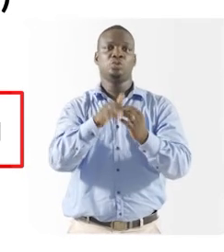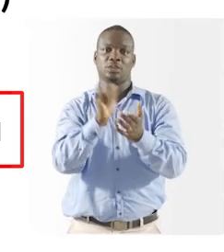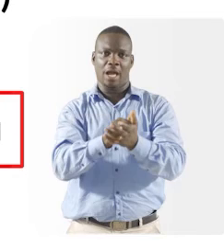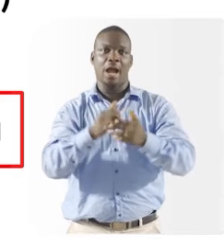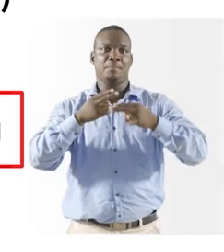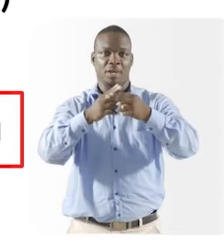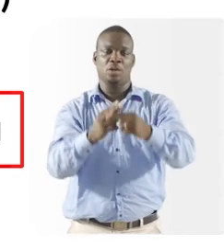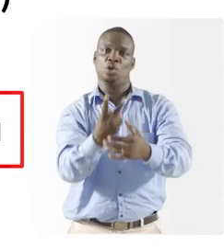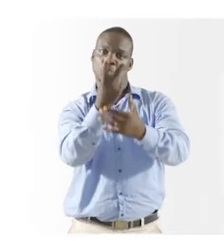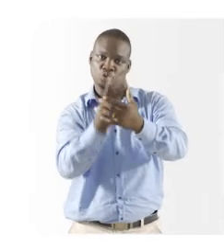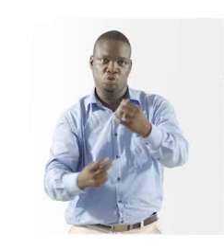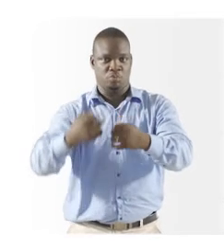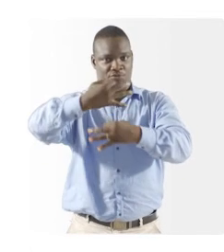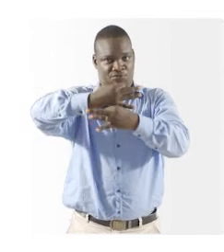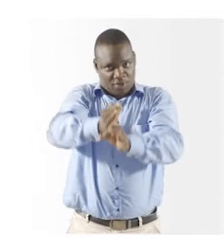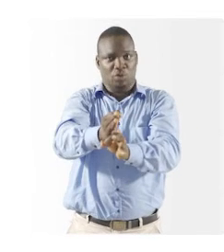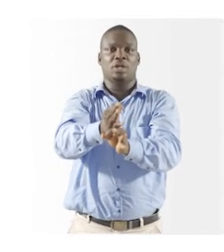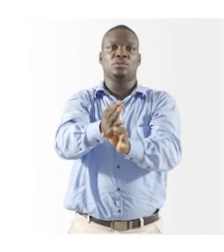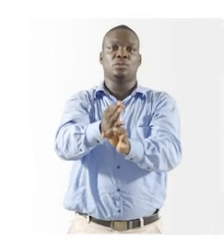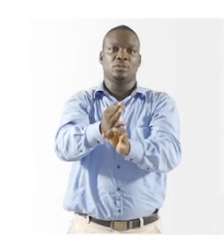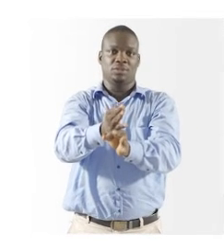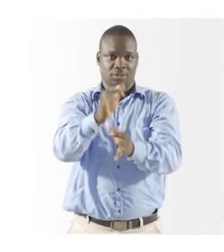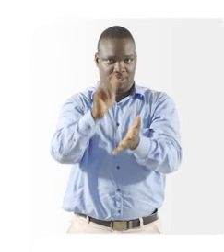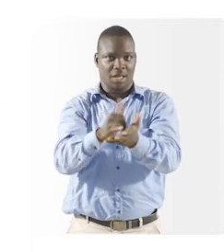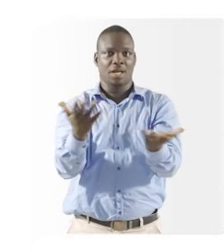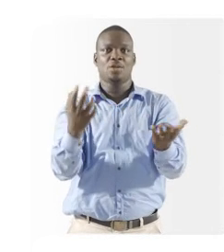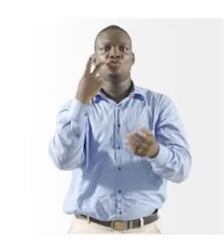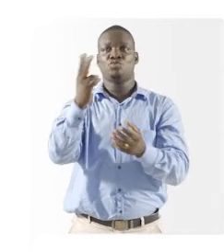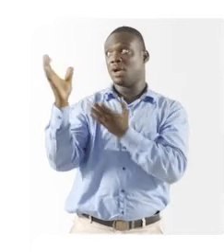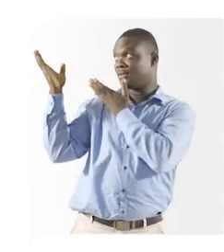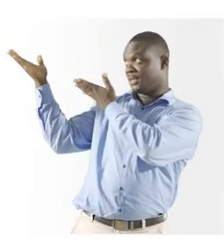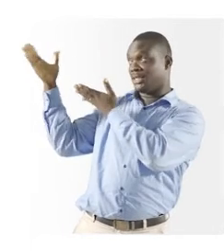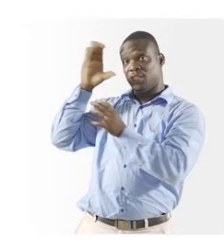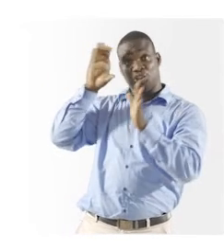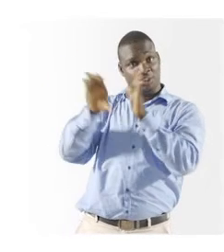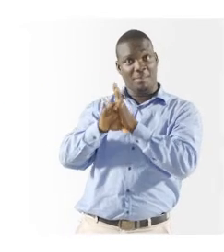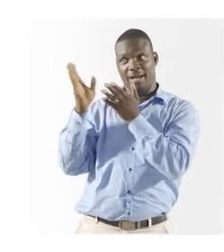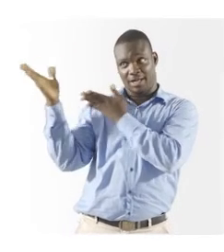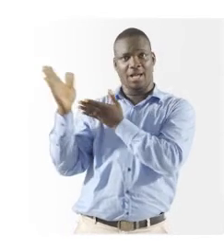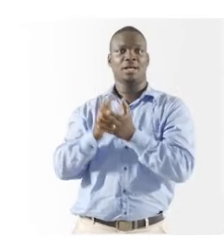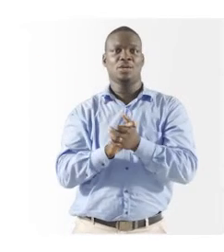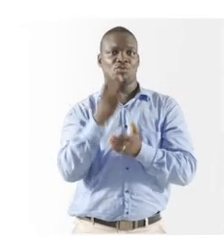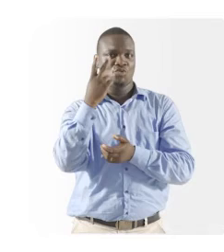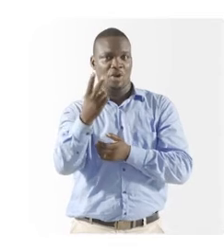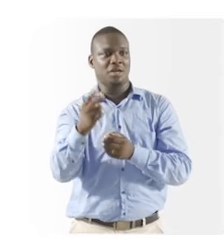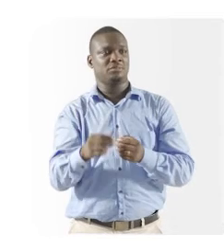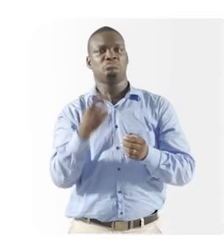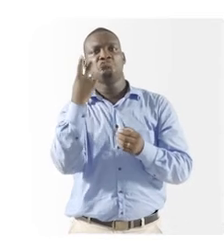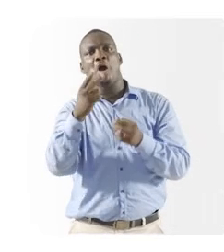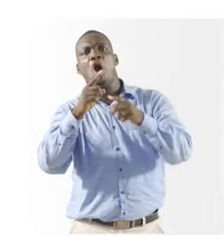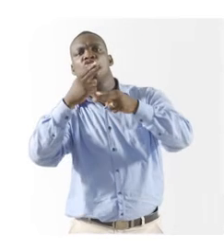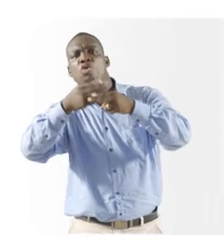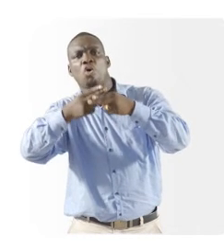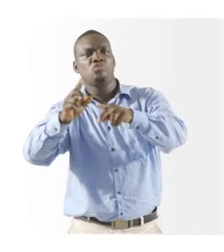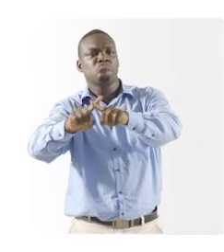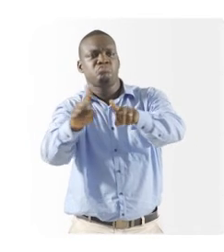fécondation. Alors, vous avez devant vous le schéma de la double fécondation. Vous avez le tube pollinique